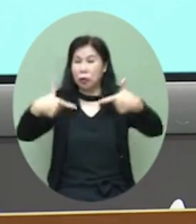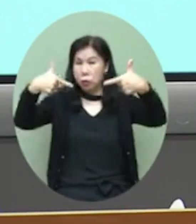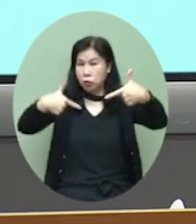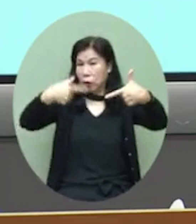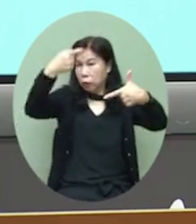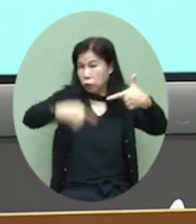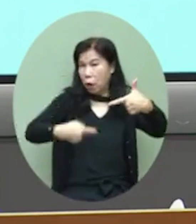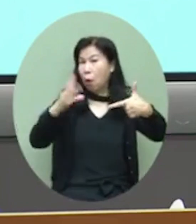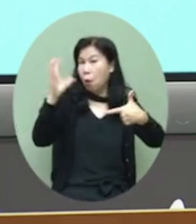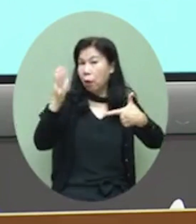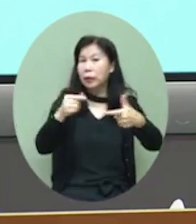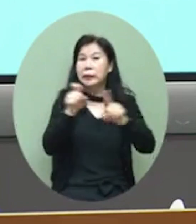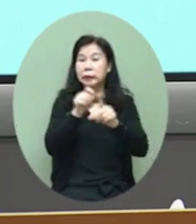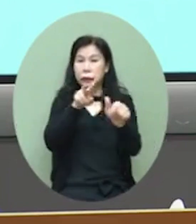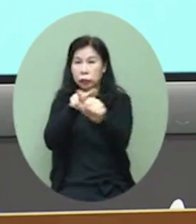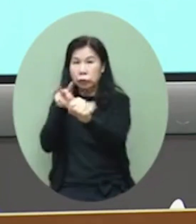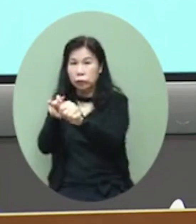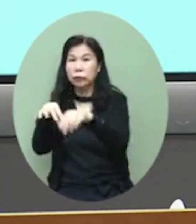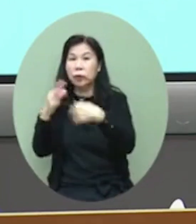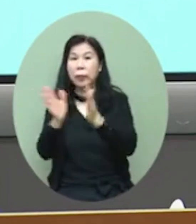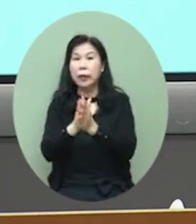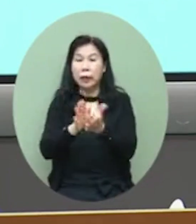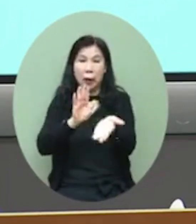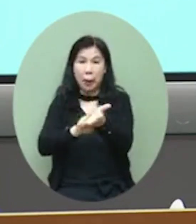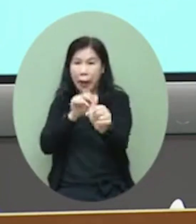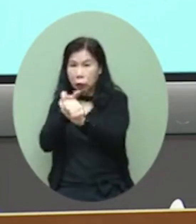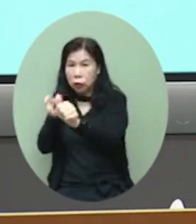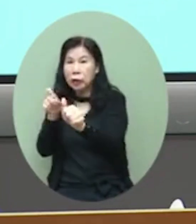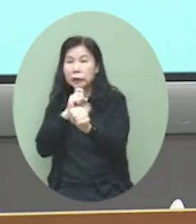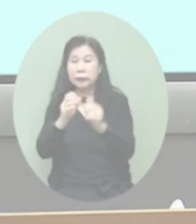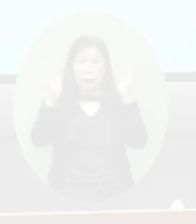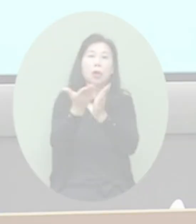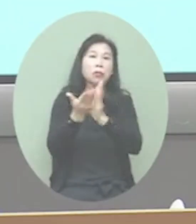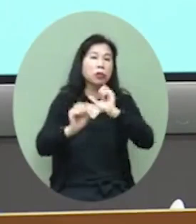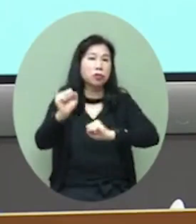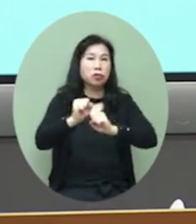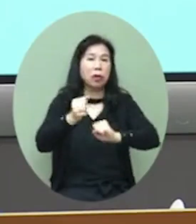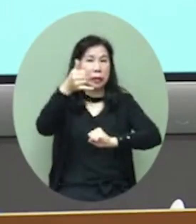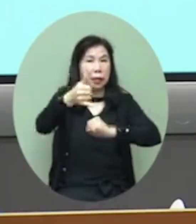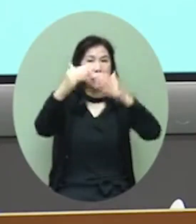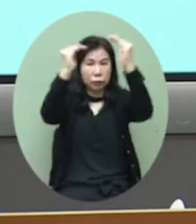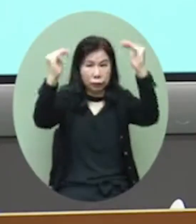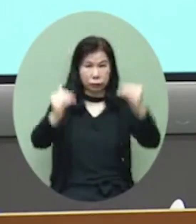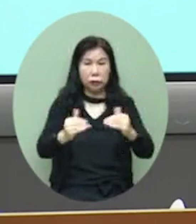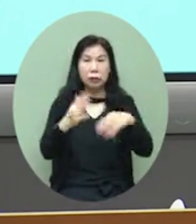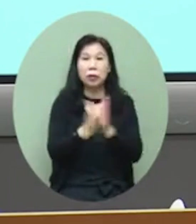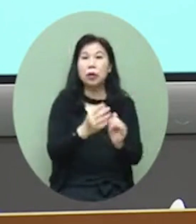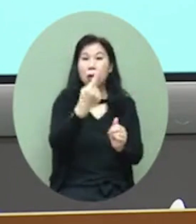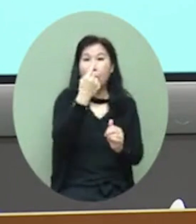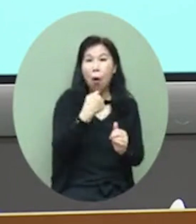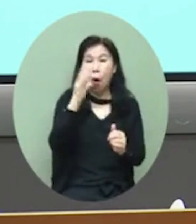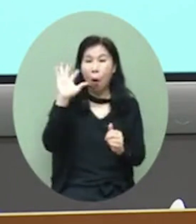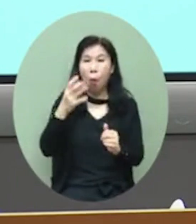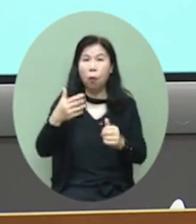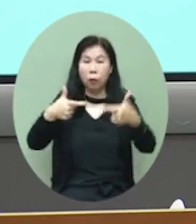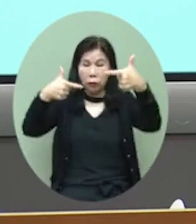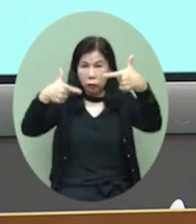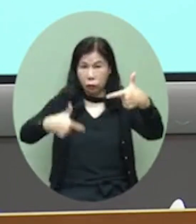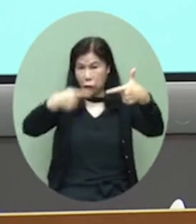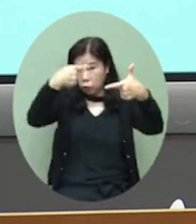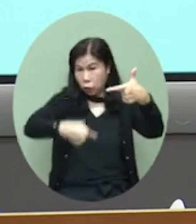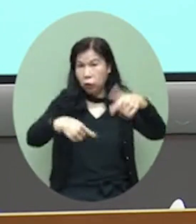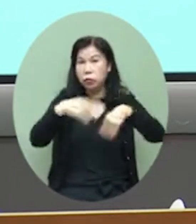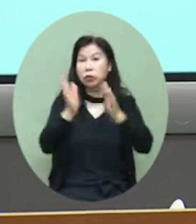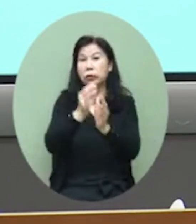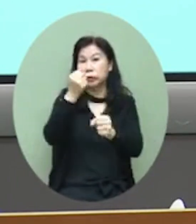码，去管控他在医学监测的期间的活动。红黄码会在完成规限的